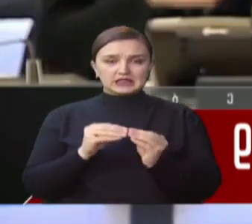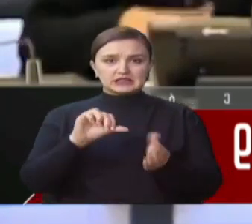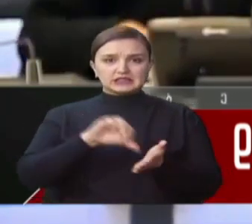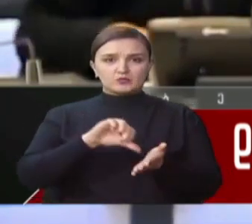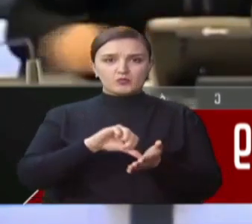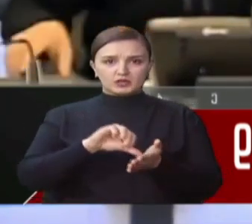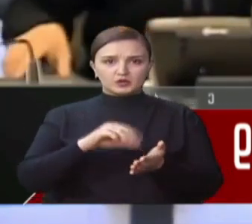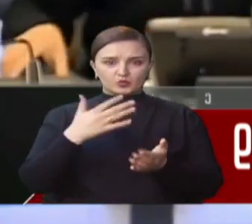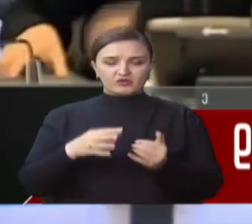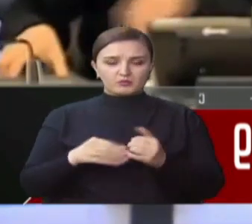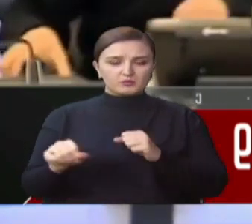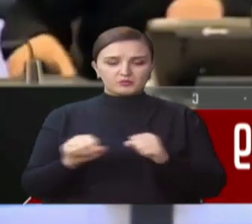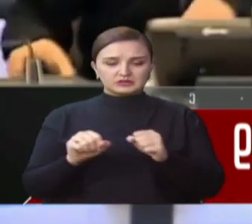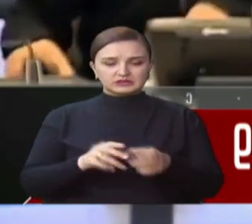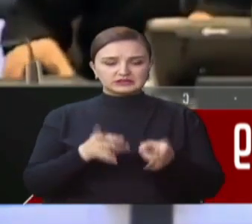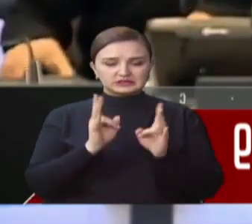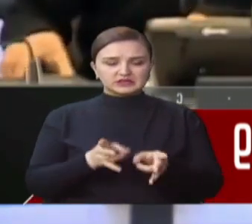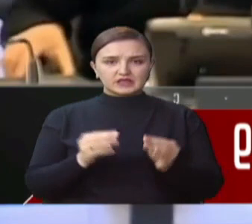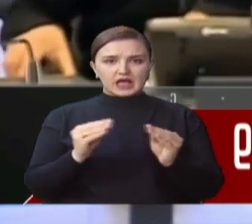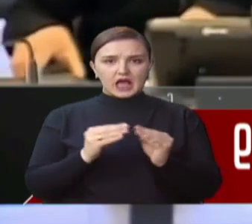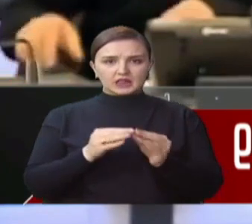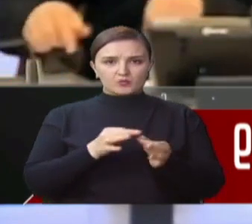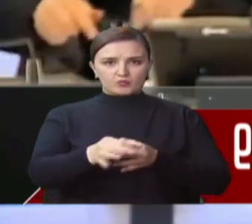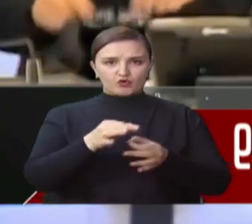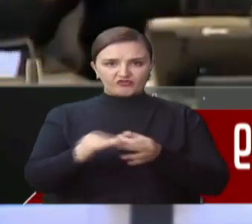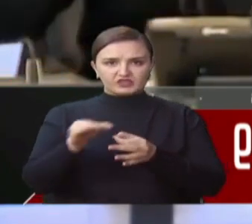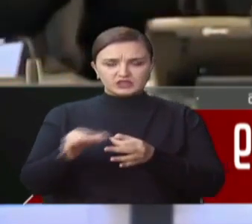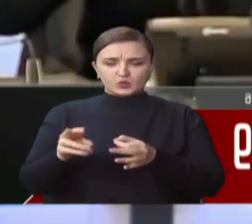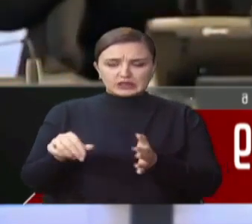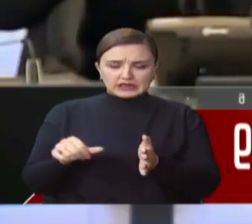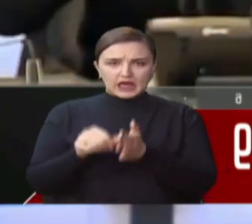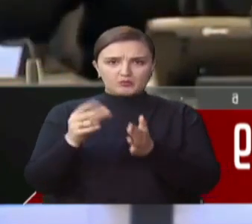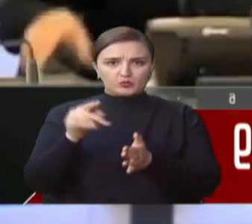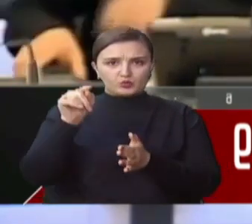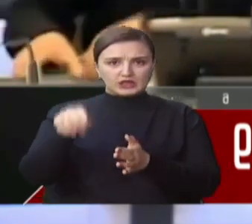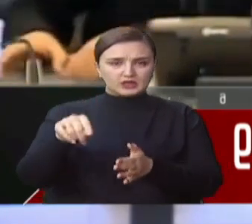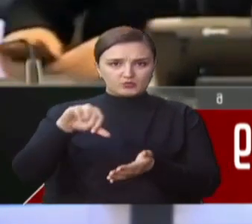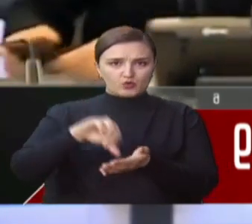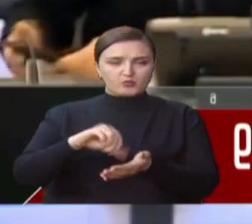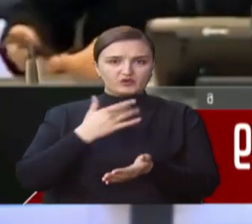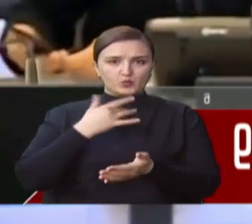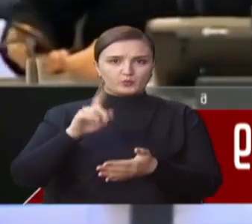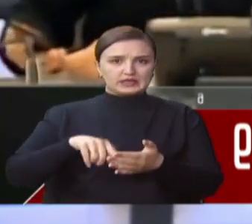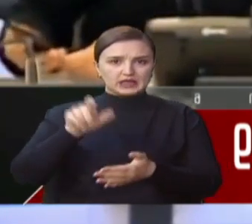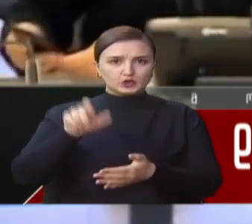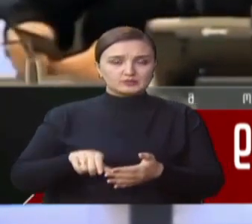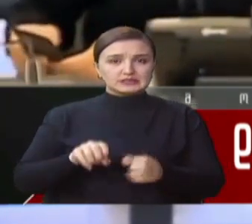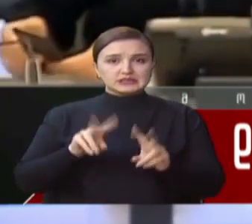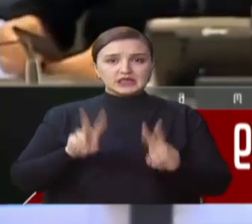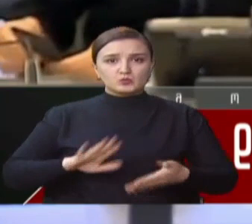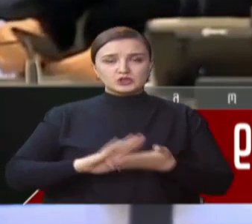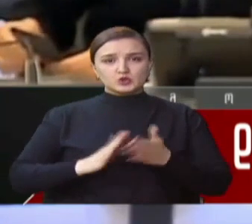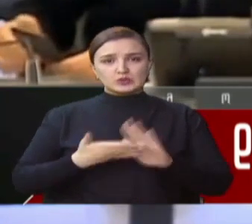წარმომადგენელი დაინიშნა მიწისძვრისგან დაზარალებულ 10 პროვინციაში, რათა დახმარება გაუწიონ იქ მყოფ გუბერნატორებს. Საგანგებო